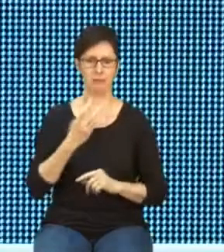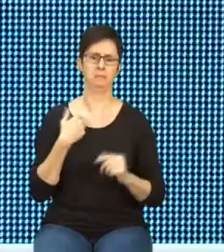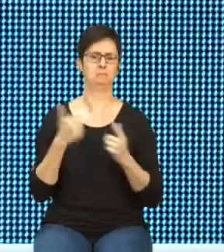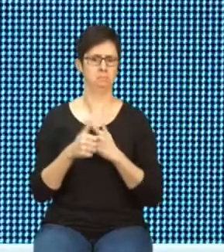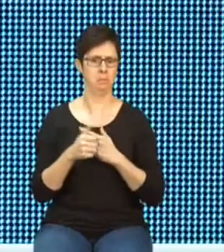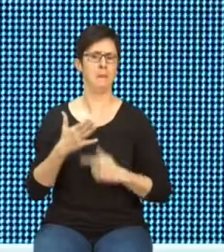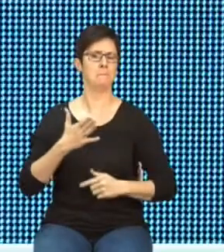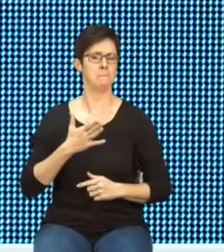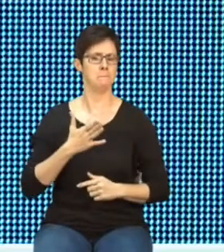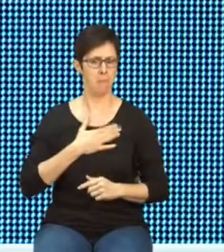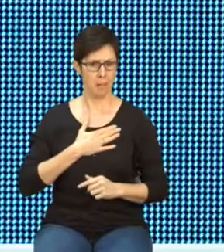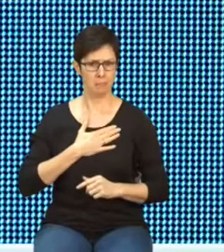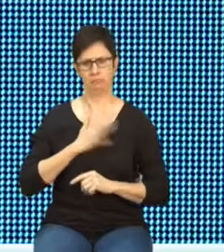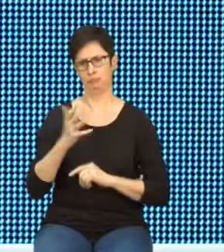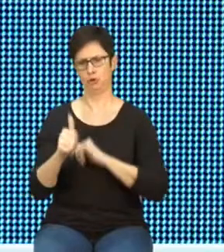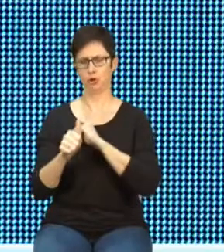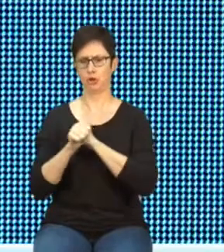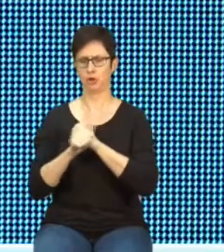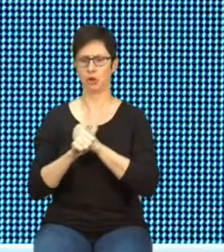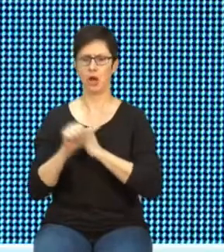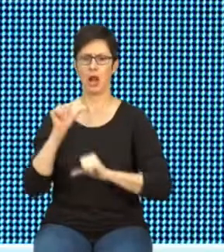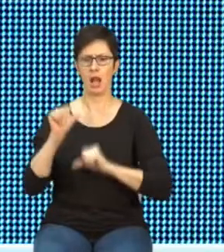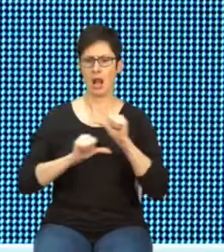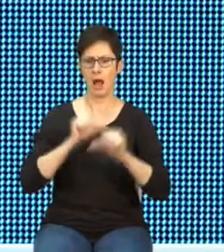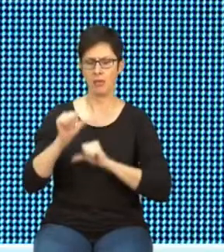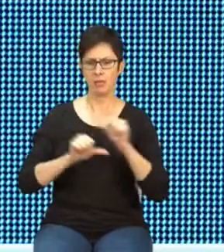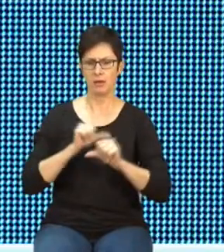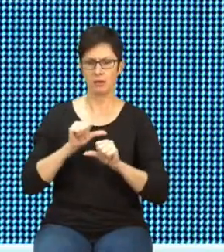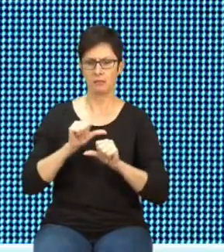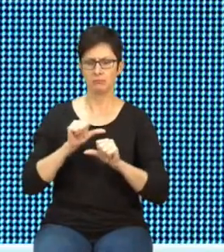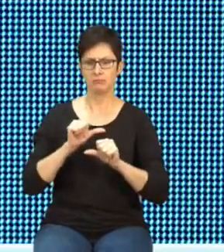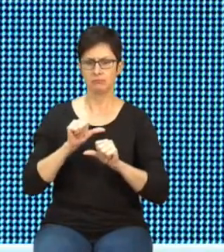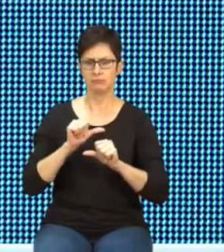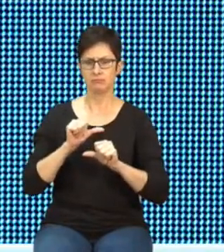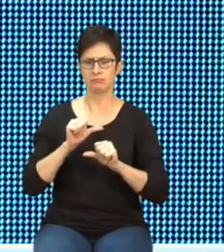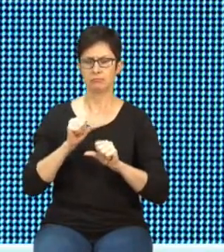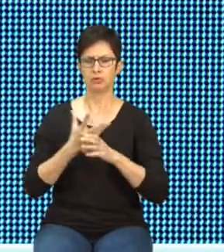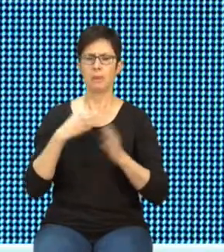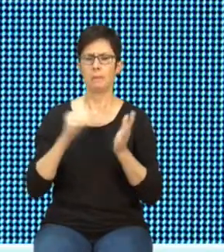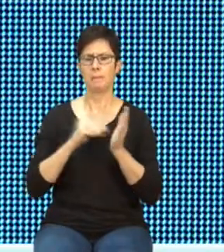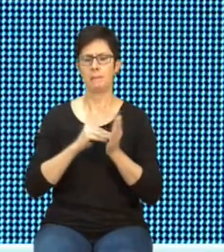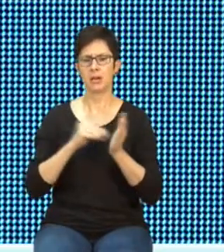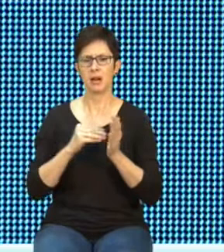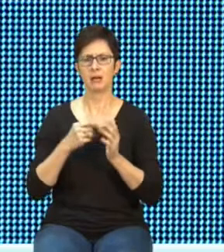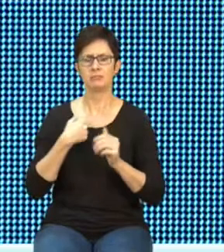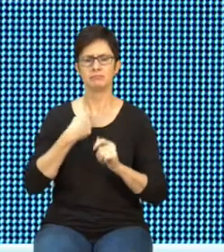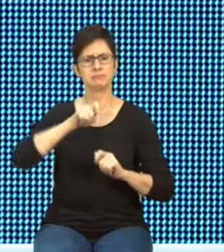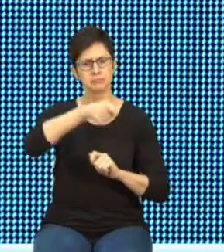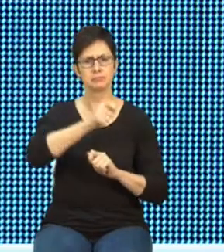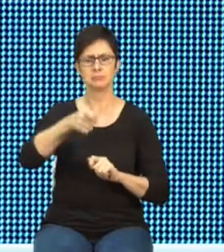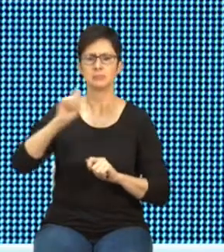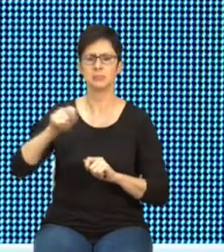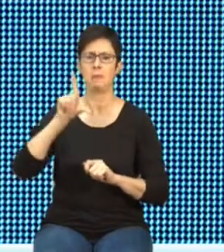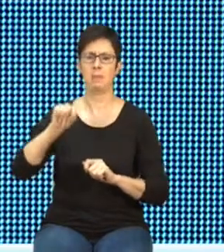60 lat określania praktyki określania poziomów pól elektromagnetycznych